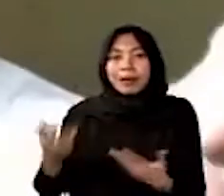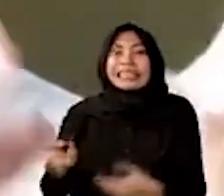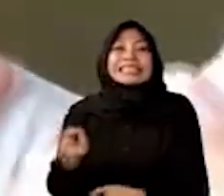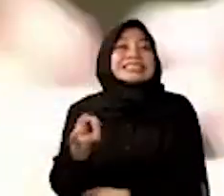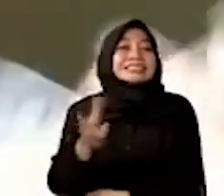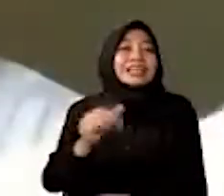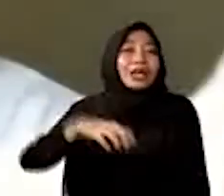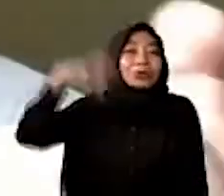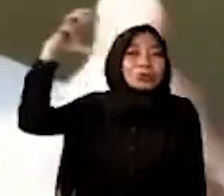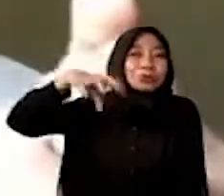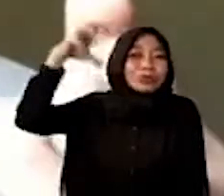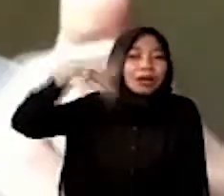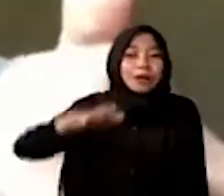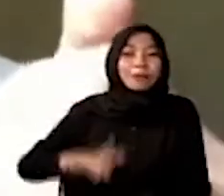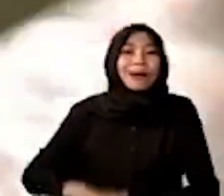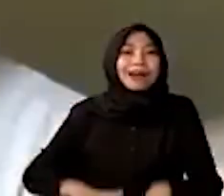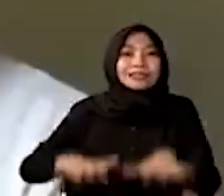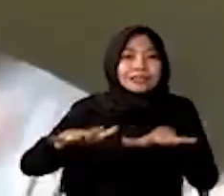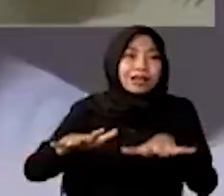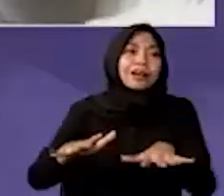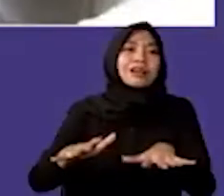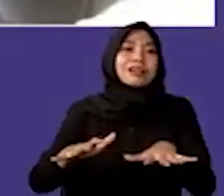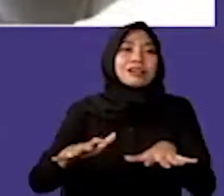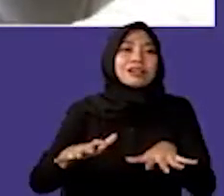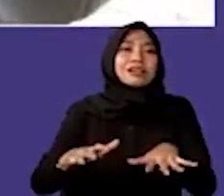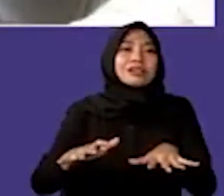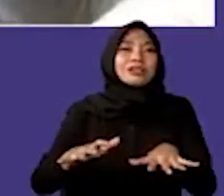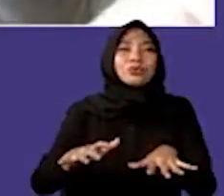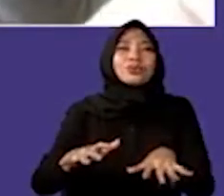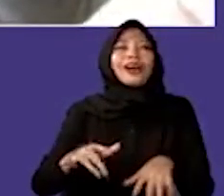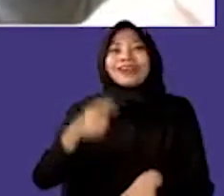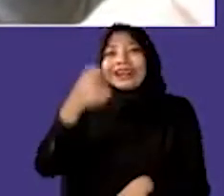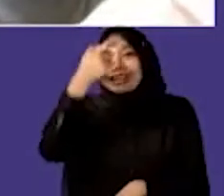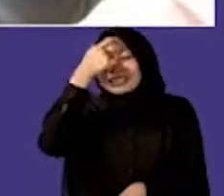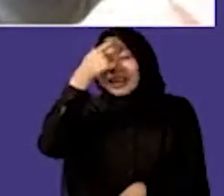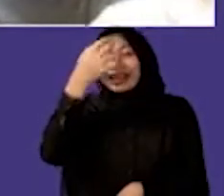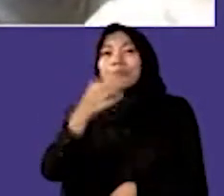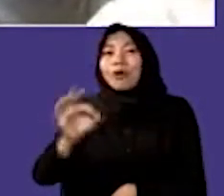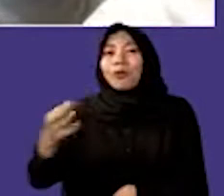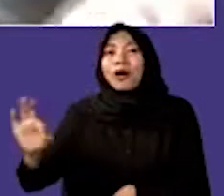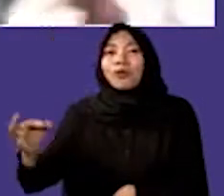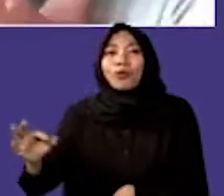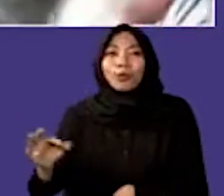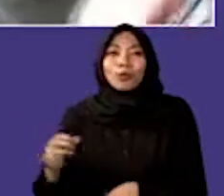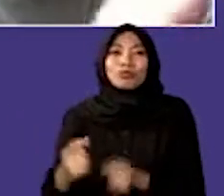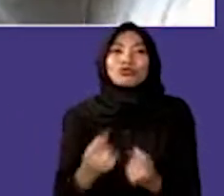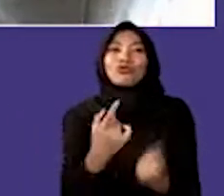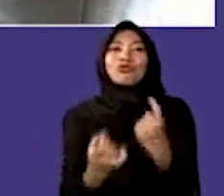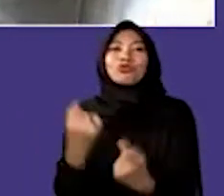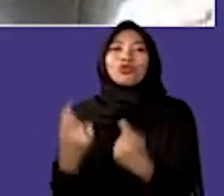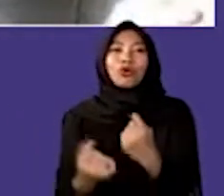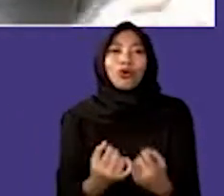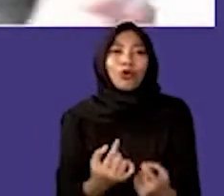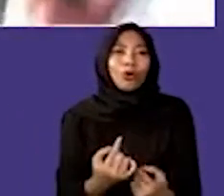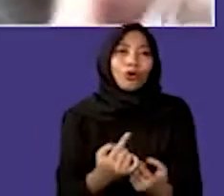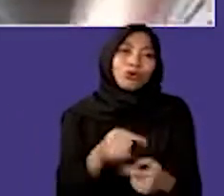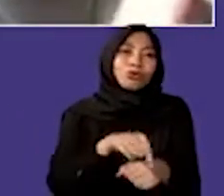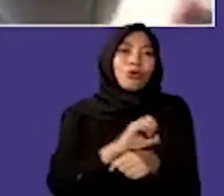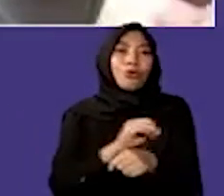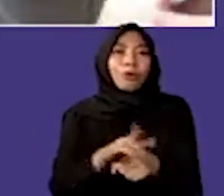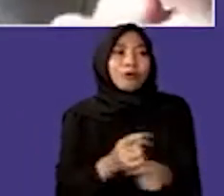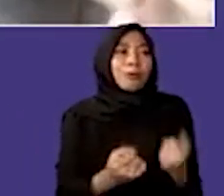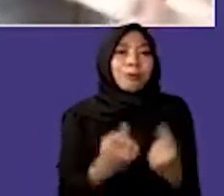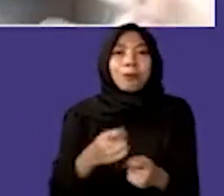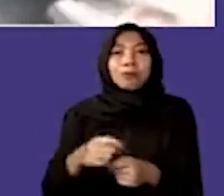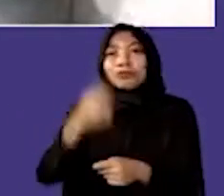hujan banjir lalu biasanya juga sakit penyakit tuh muncul Tuh Pak di musim hujan apalagi kali ini di tengah pandemi Apakah